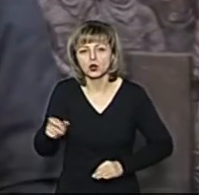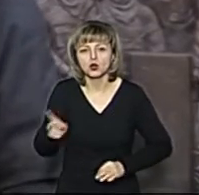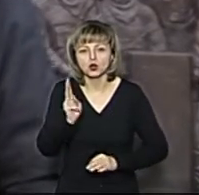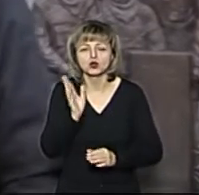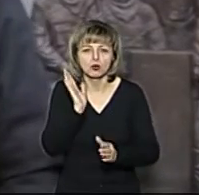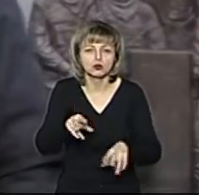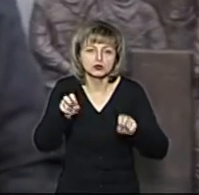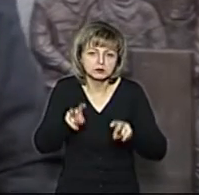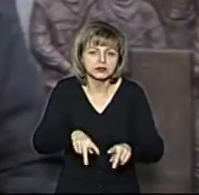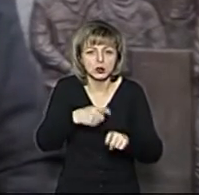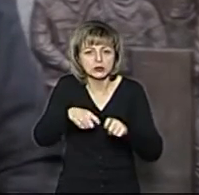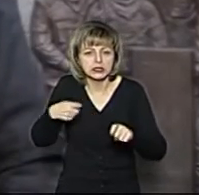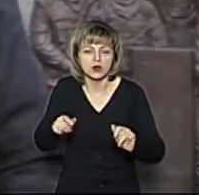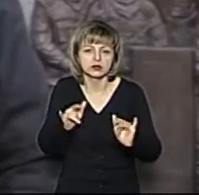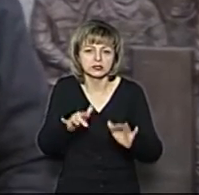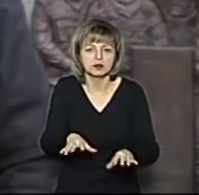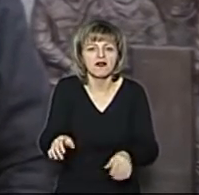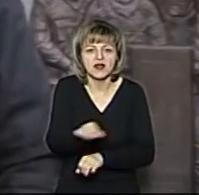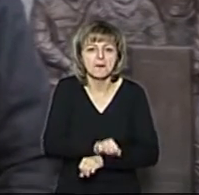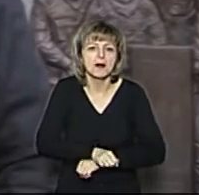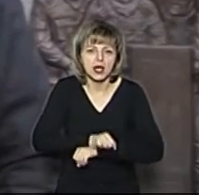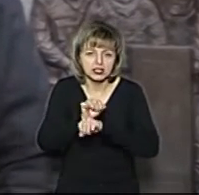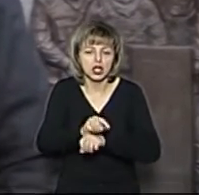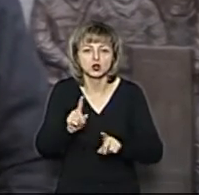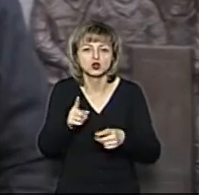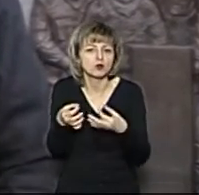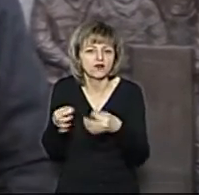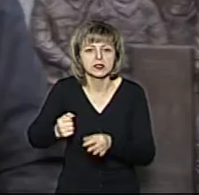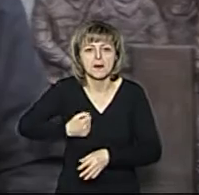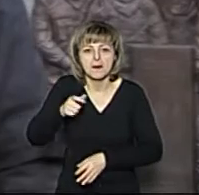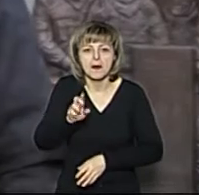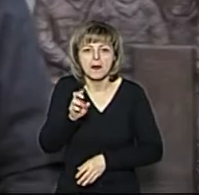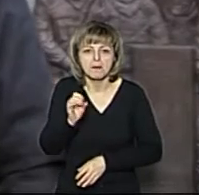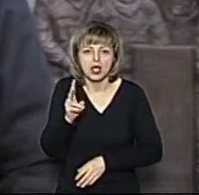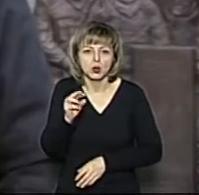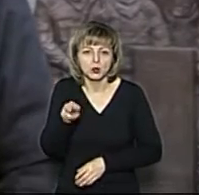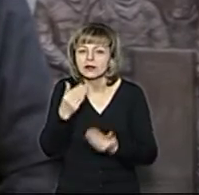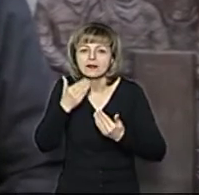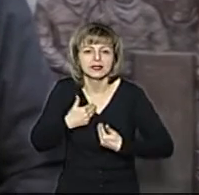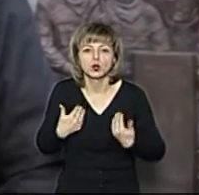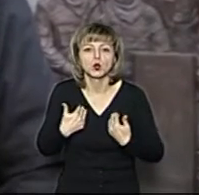ж таки затягувати справи Майдану? Чому відпустили беркутівців, не спитавшись у нас?